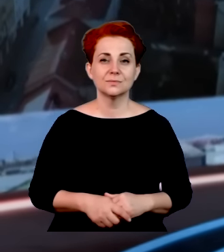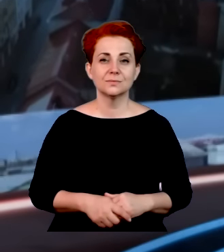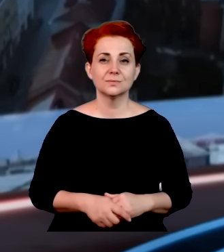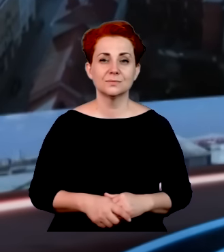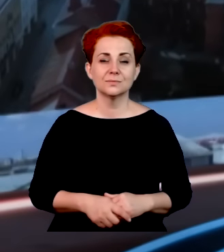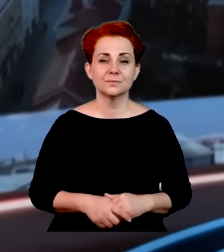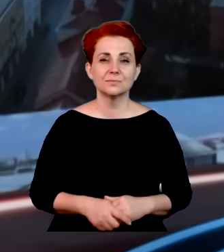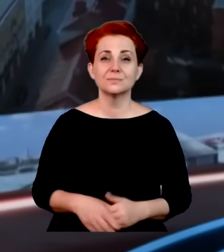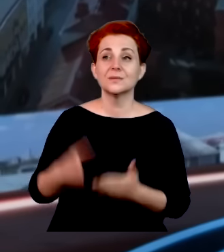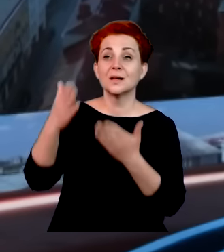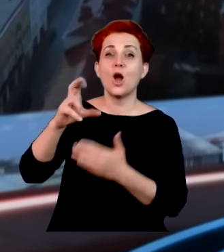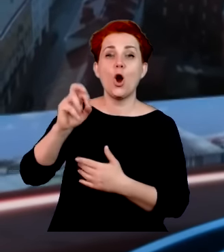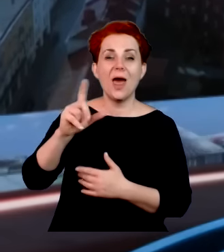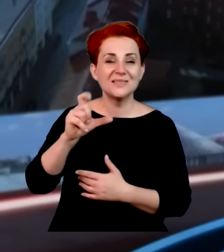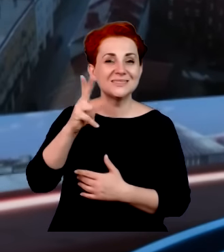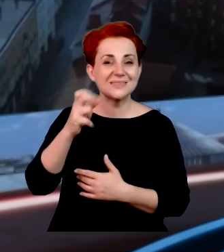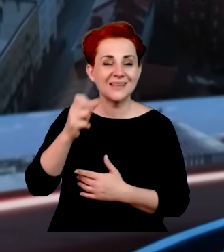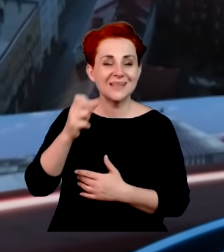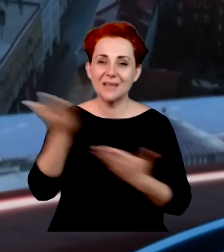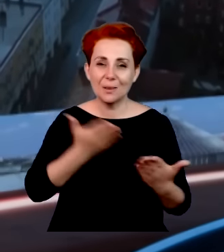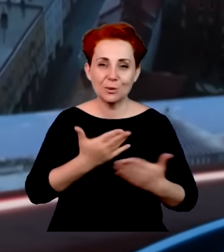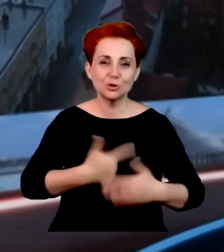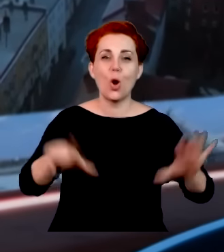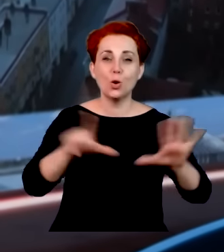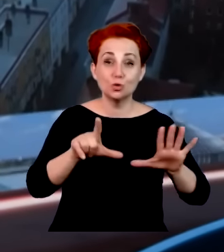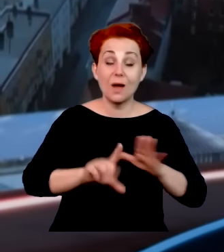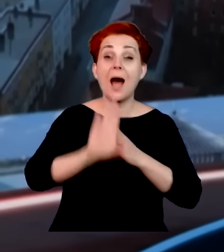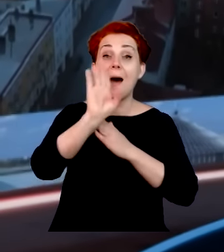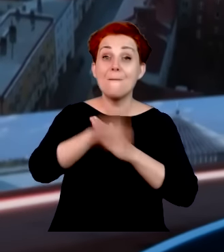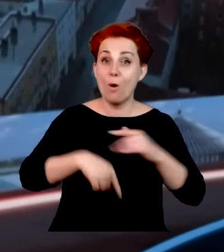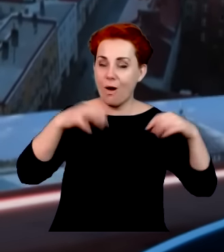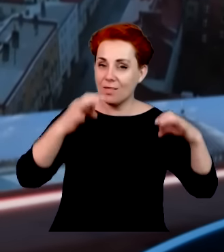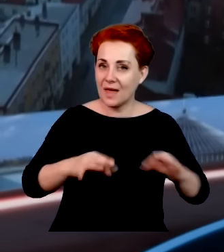Danuta Cholecka zaprasza na 19:00, a tuż po plusie zaczyna się program